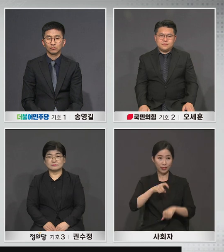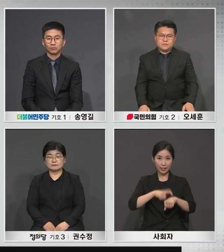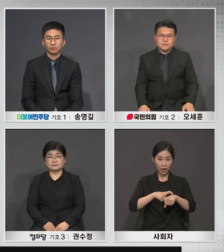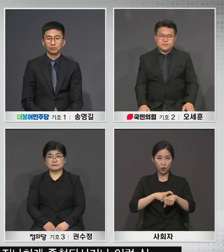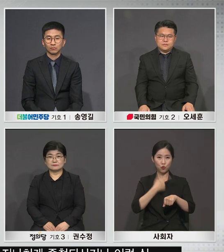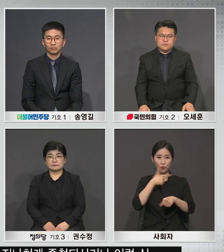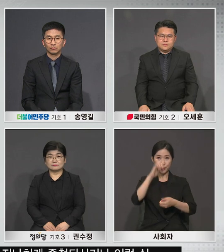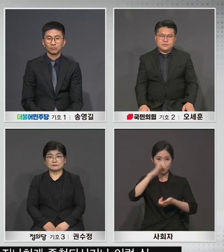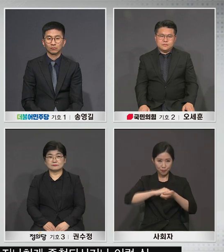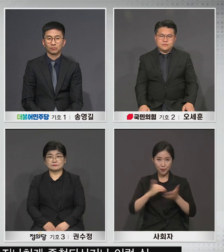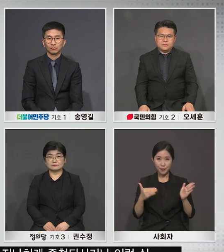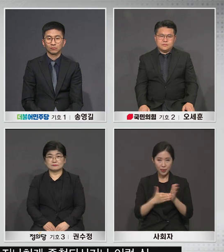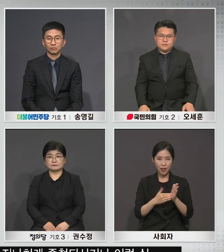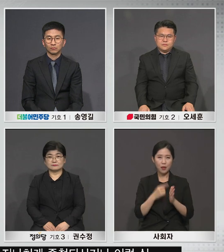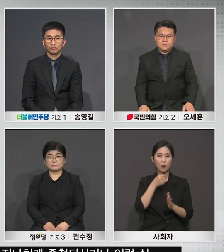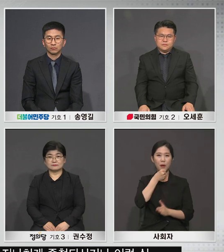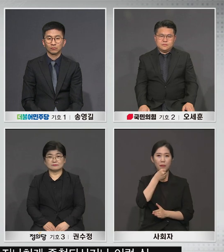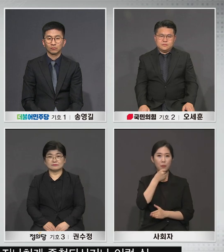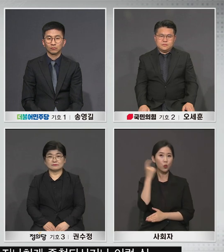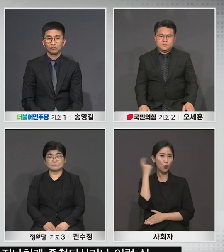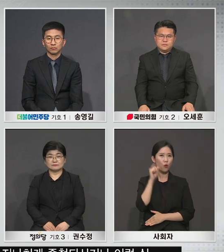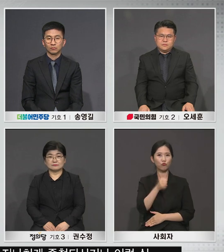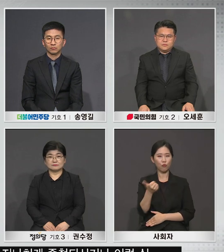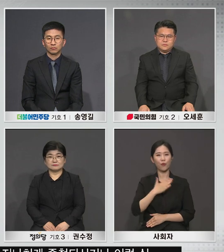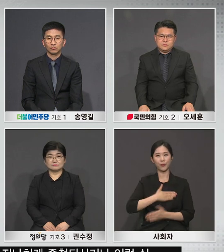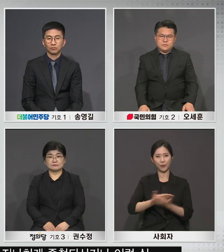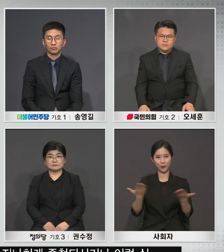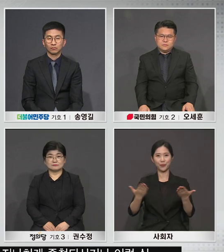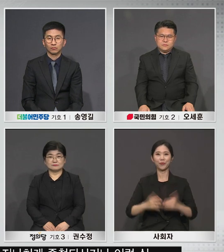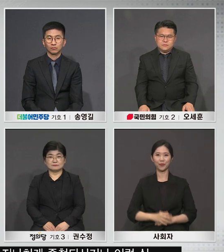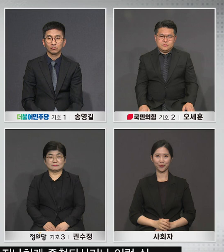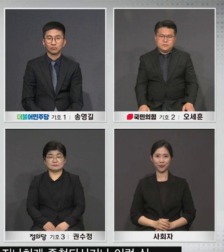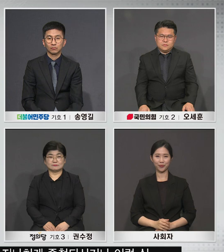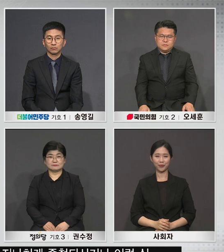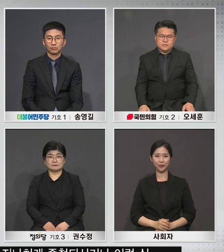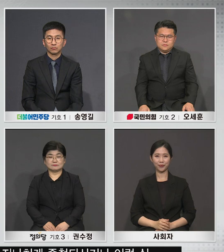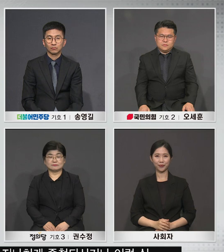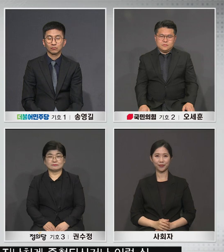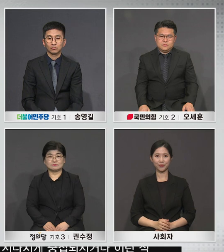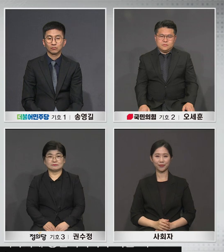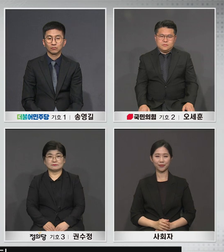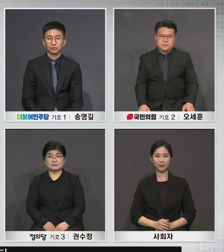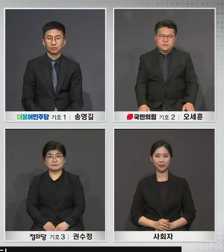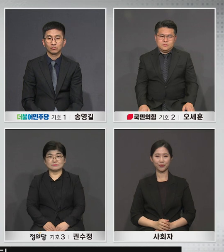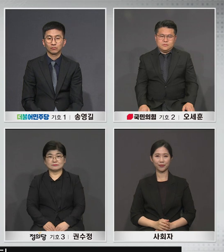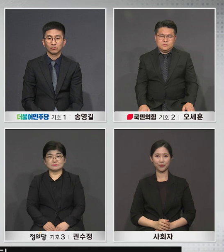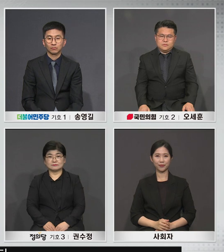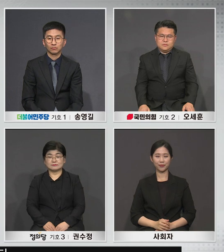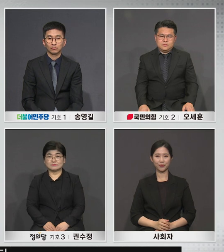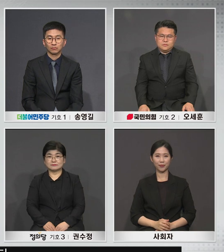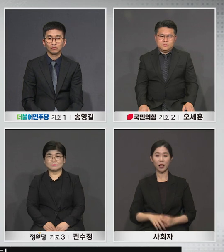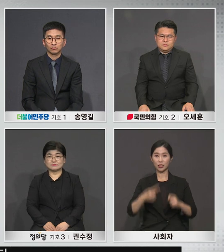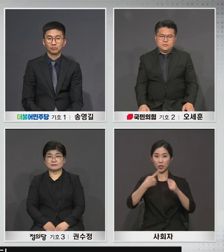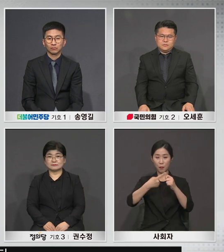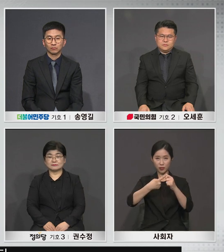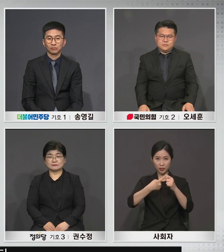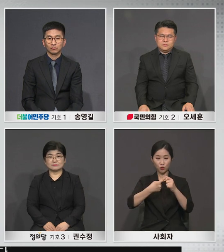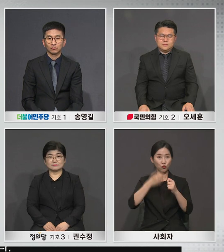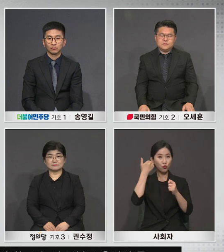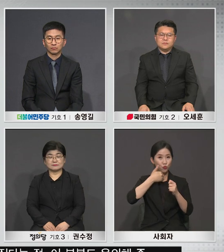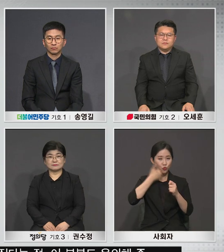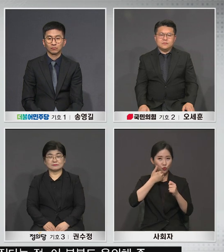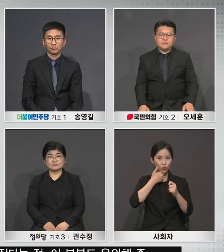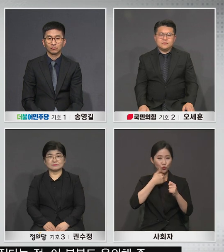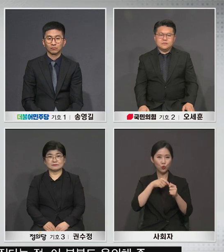마이크가 자동으로 꺼진다는 점 이 부분도 유의해 주시기 바랍니다. 그러면 첫 번째 순서만 제가 정해드릴 텐데요.